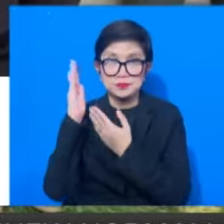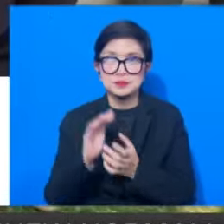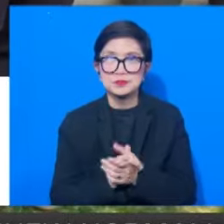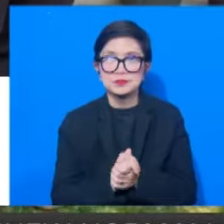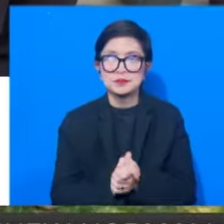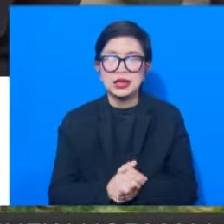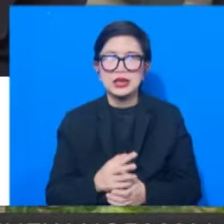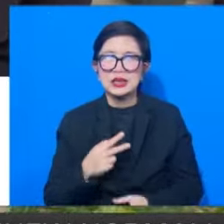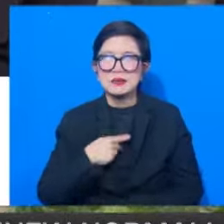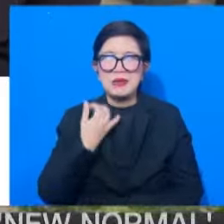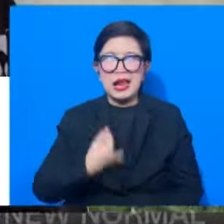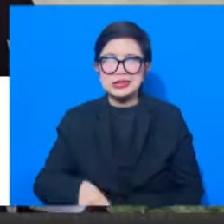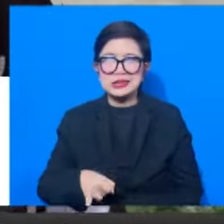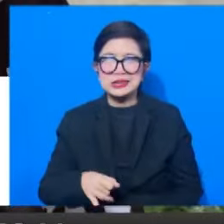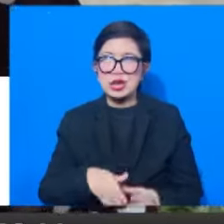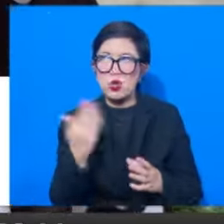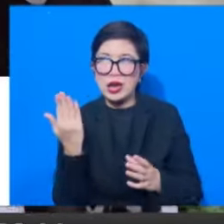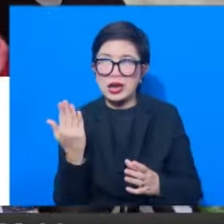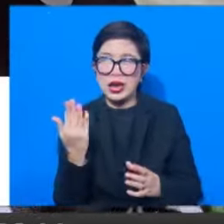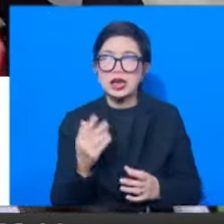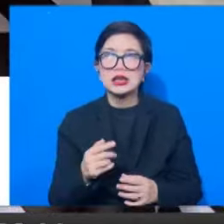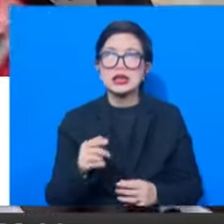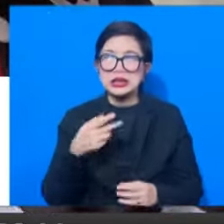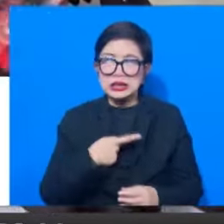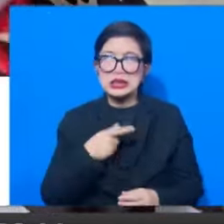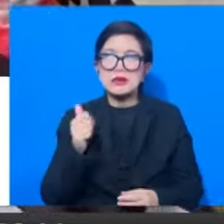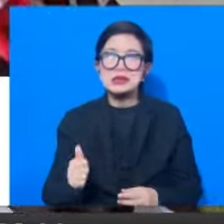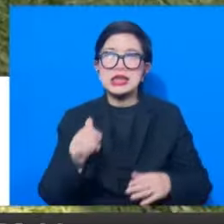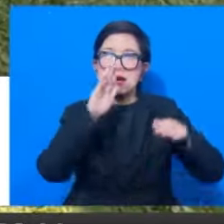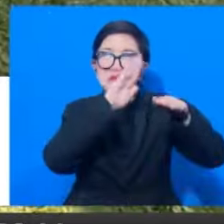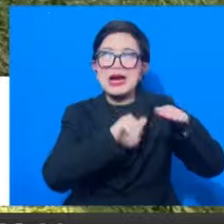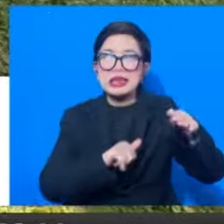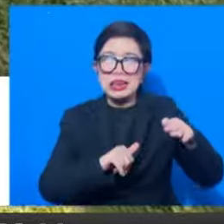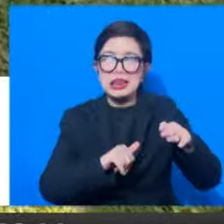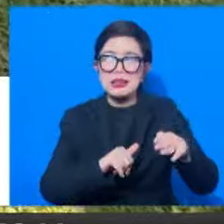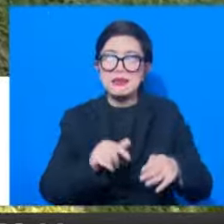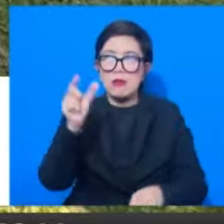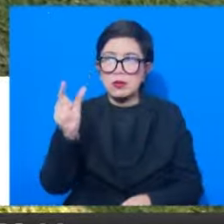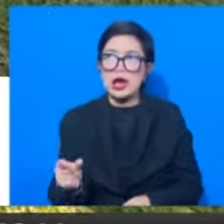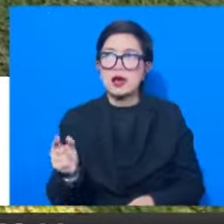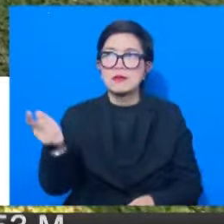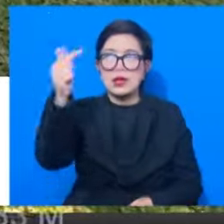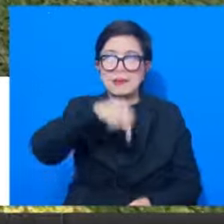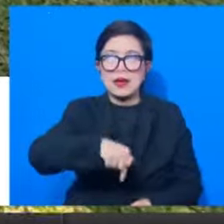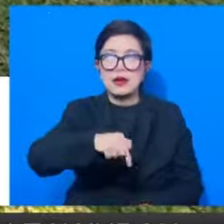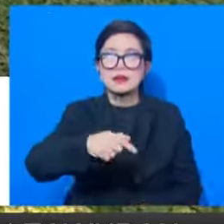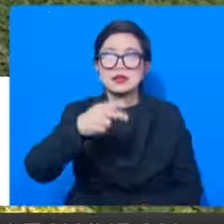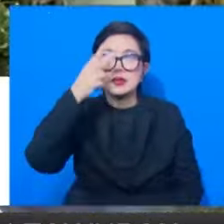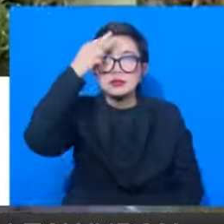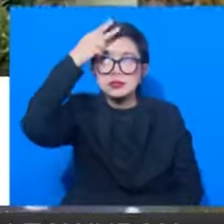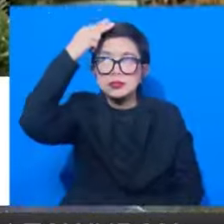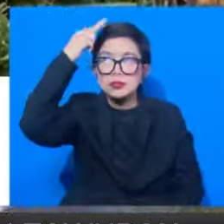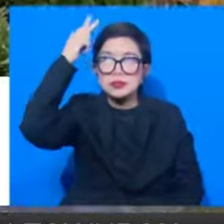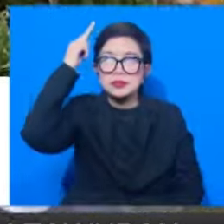panggilan. Mereka yang memanggil ke rumah biasanya karena tidak ingin mengantri lama di tempat jasa pangkas rambut.